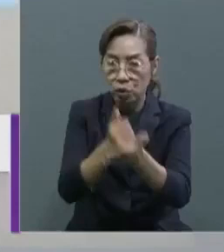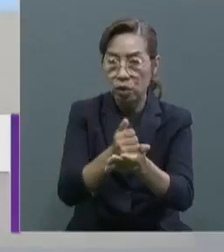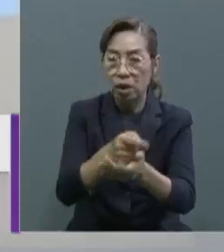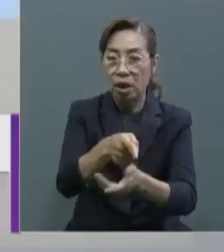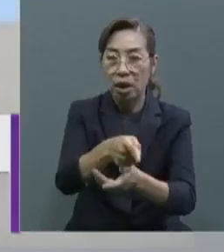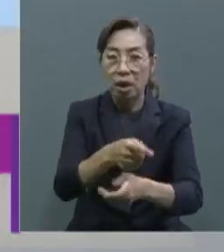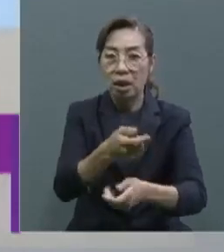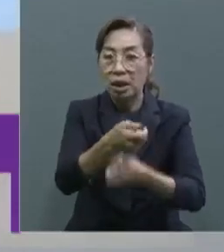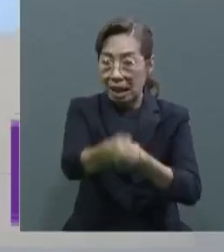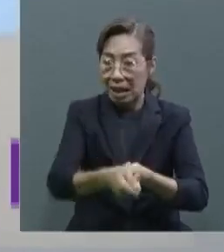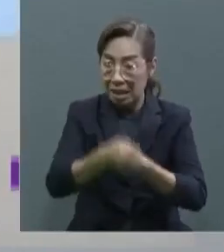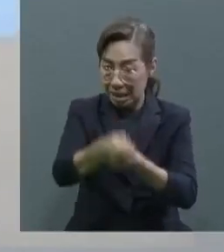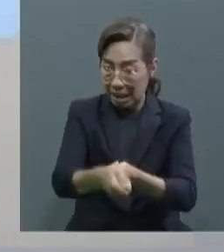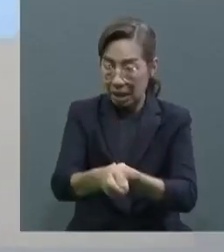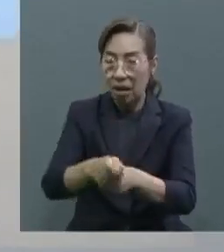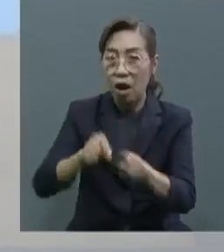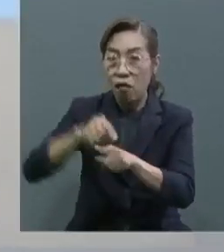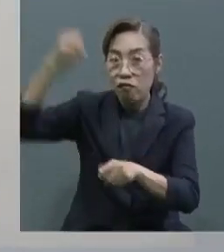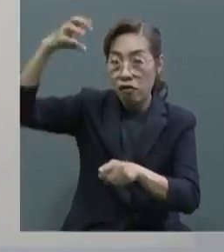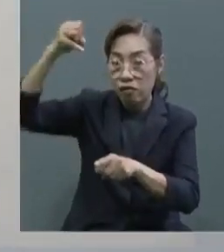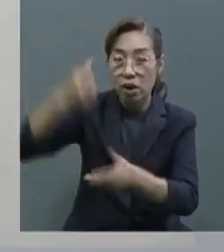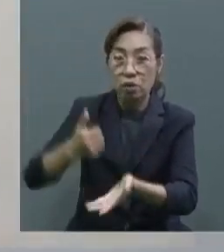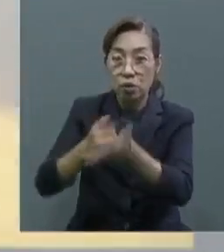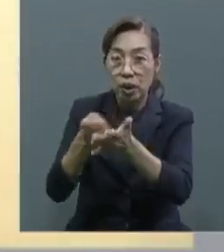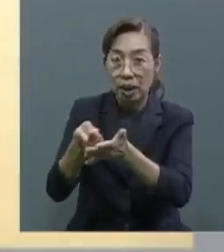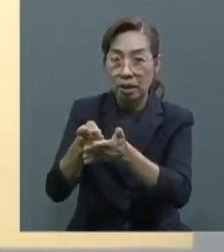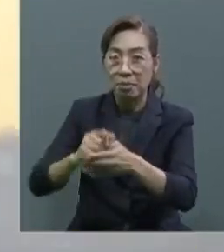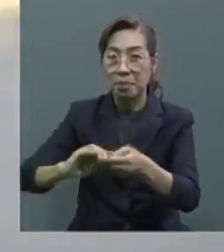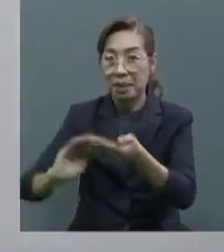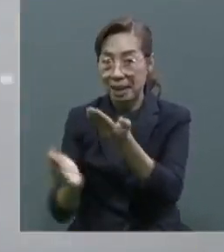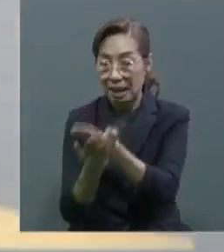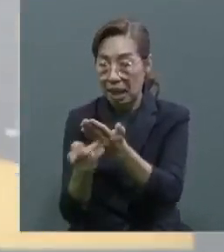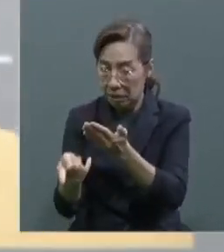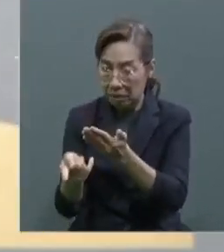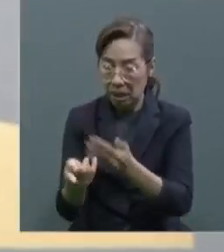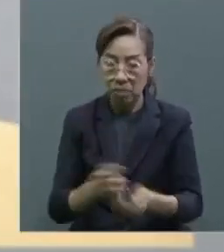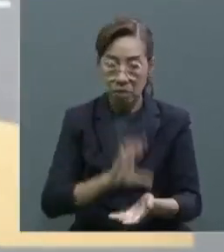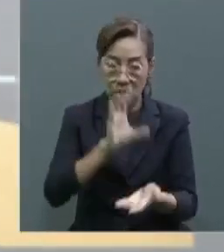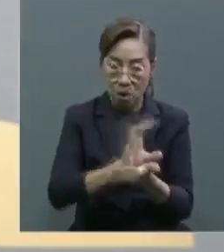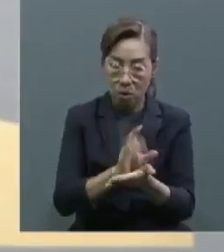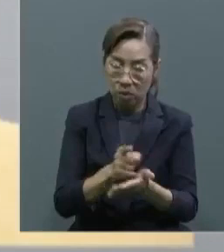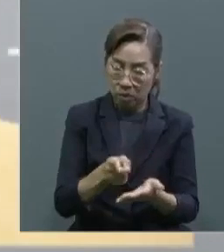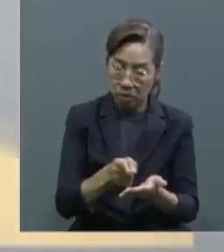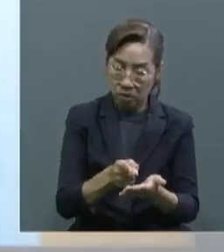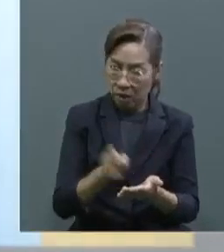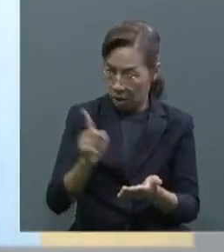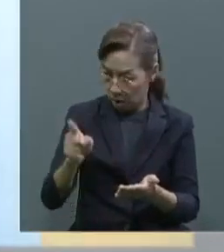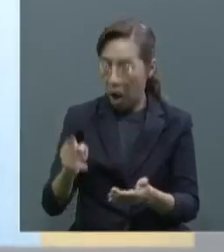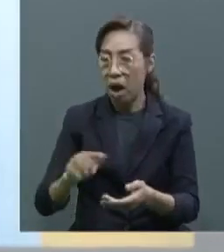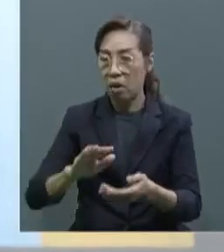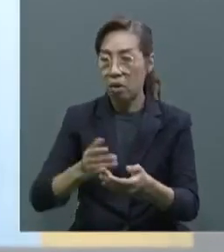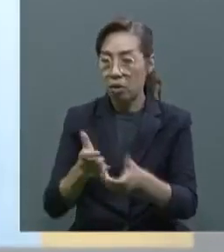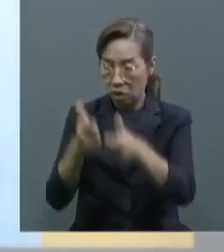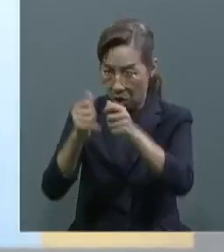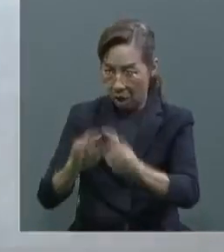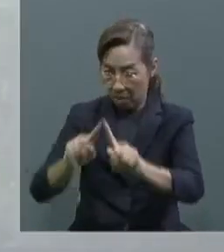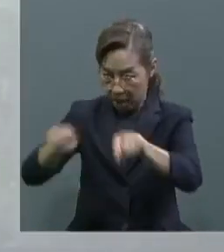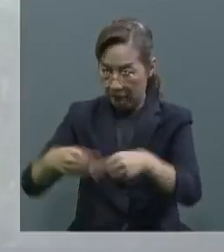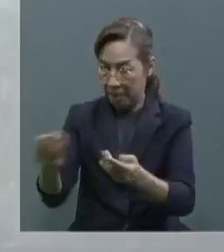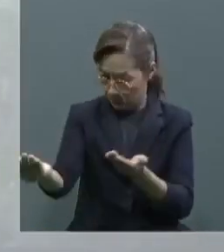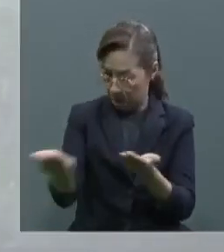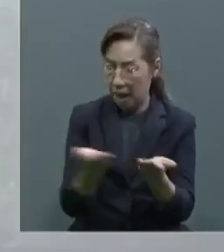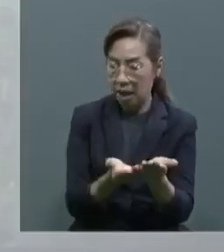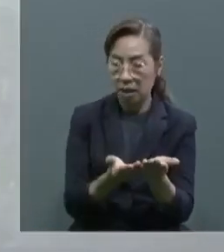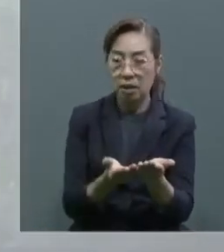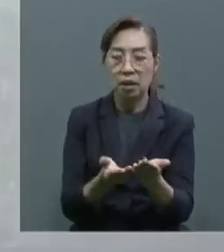แบบจุ่มใต้น้ำสำหรับใช้ประกอบการพิจารณางบประมาณค่ะแต่เมื่อกรรมาธิการยืนยันต้องมีการตรวจสอบจึงนำมาแสดง